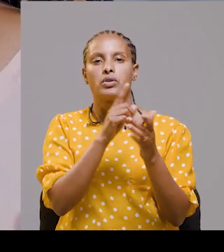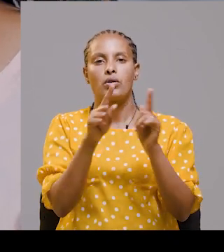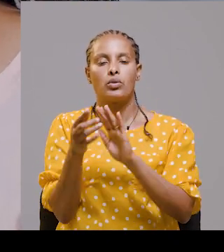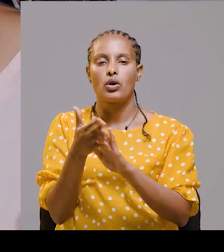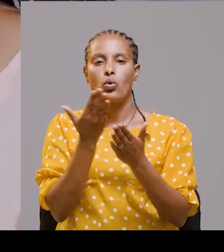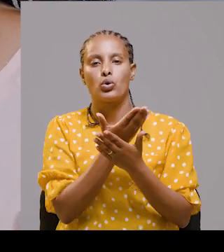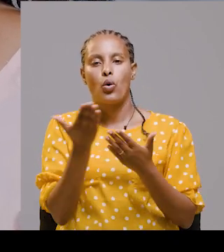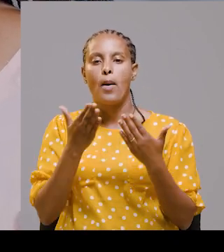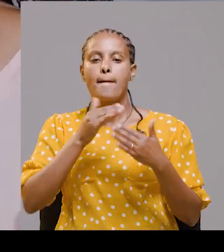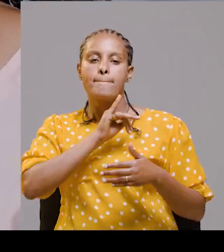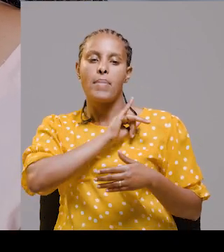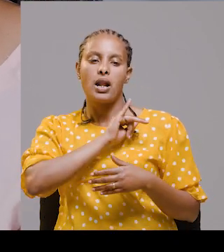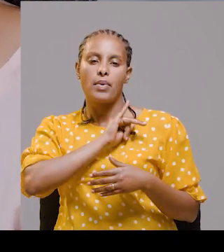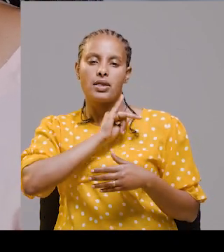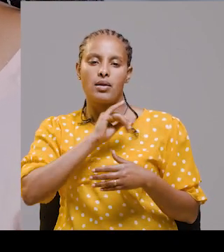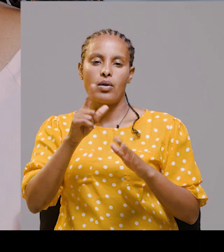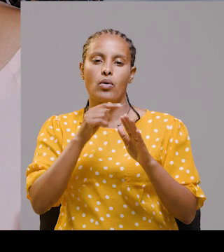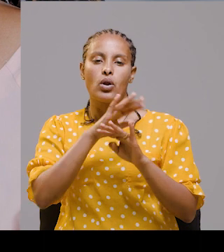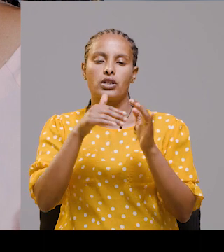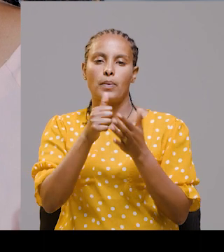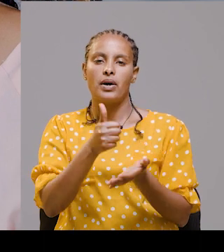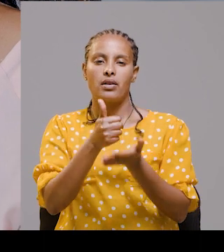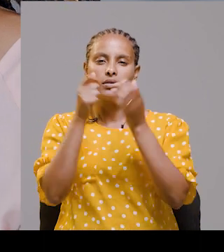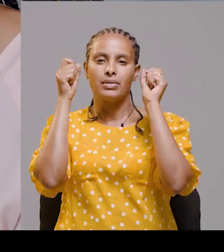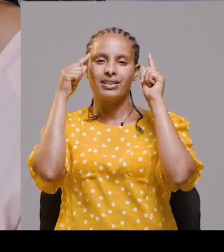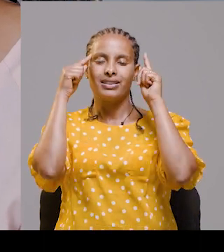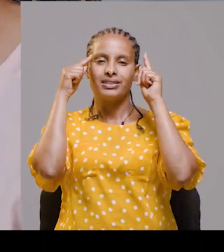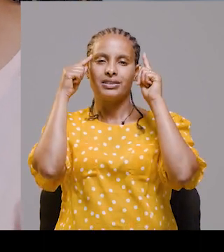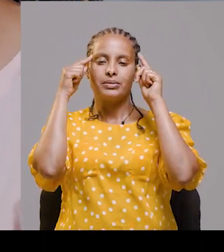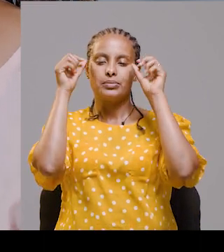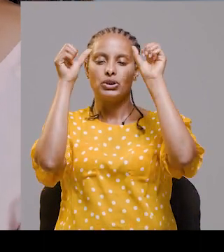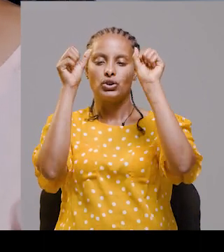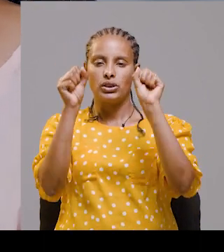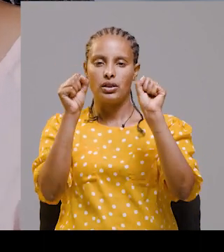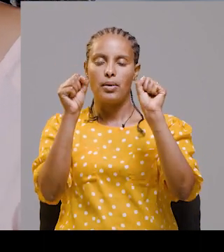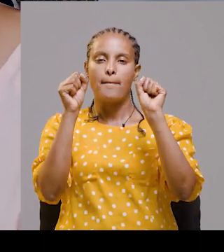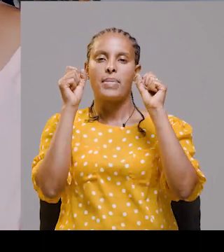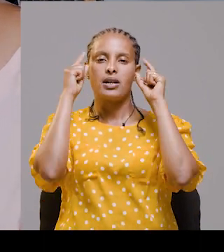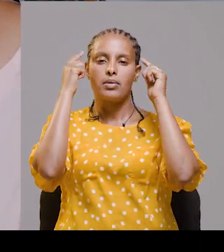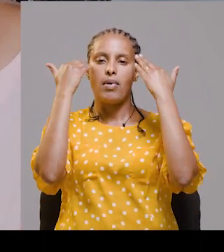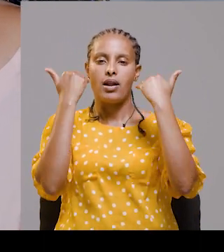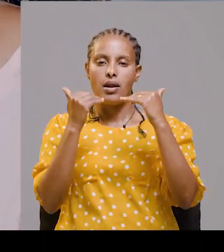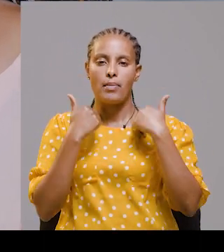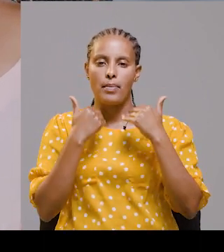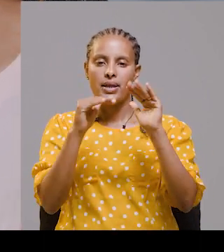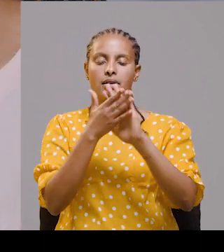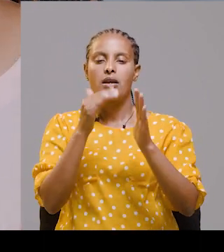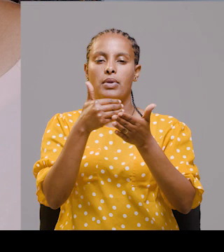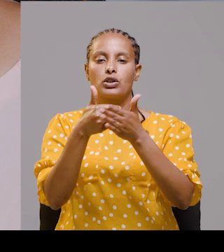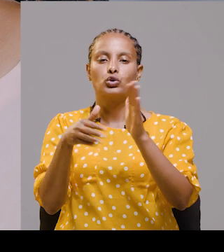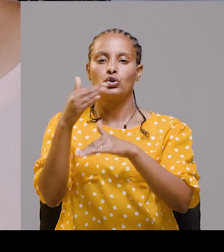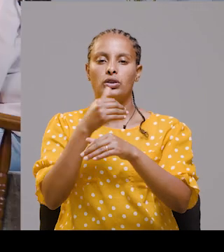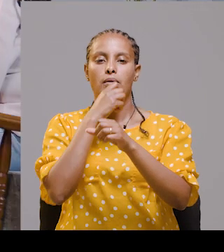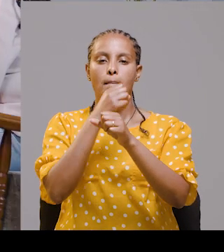የጉዳዩ ባለቤት ቢሆን ሁላችን መረዳት ብንችል ያንን በመረዳት ባለብን መጠን መረዳት ብንችል የሚደርሰውን